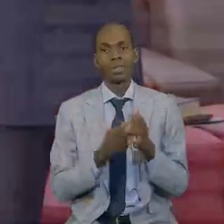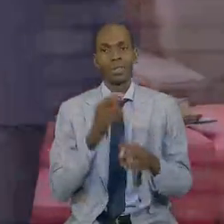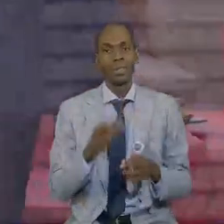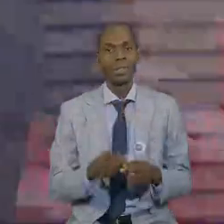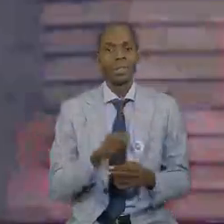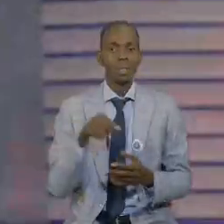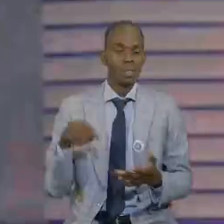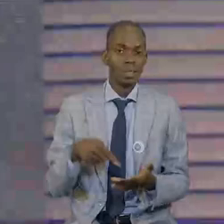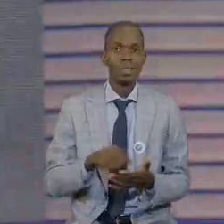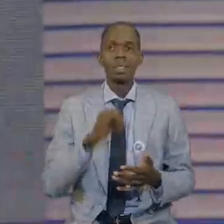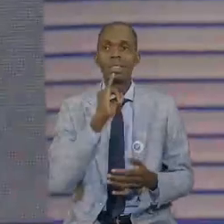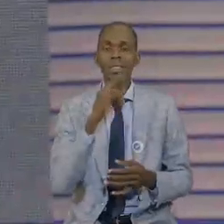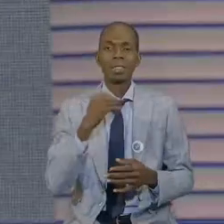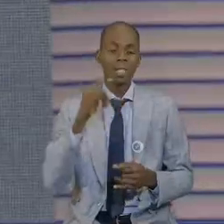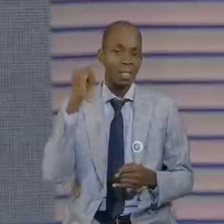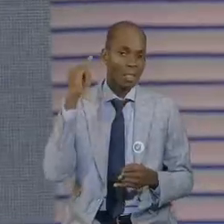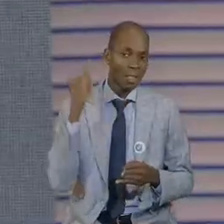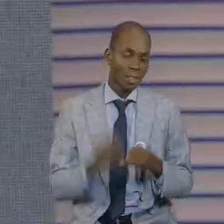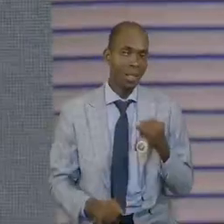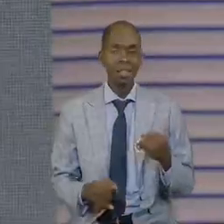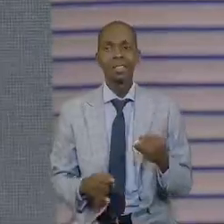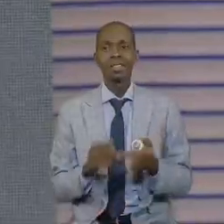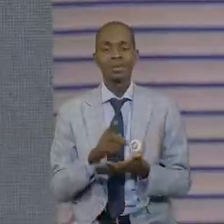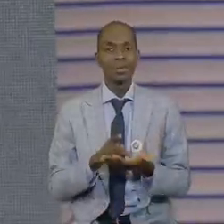last session of our